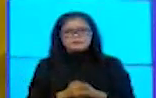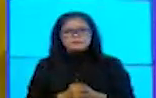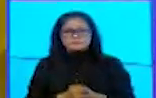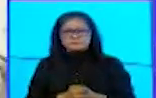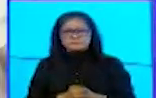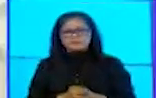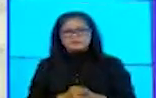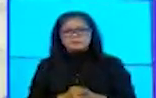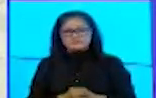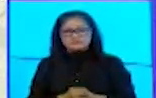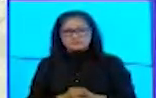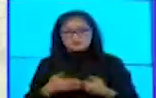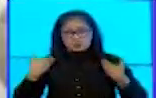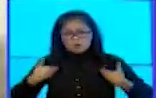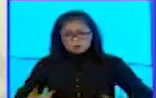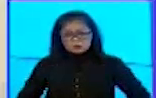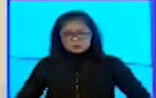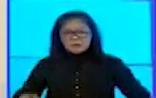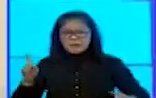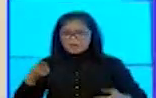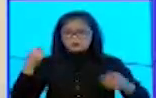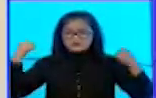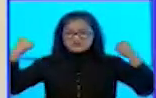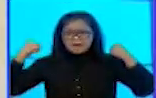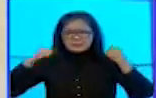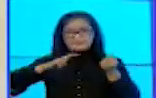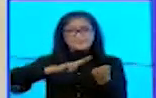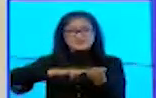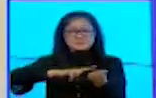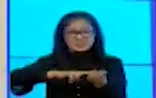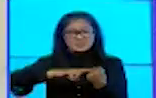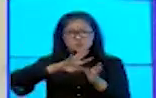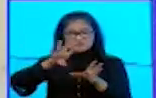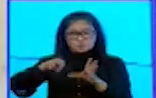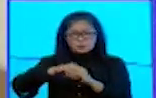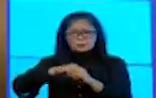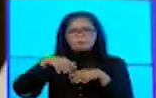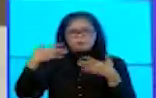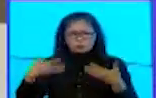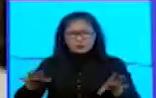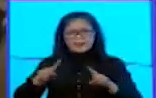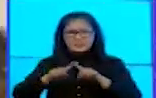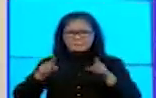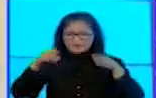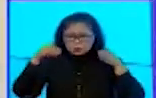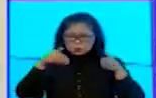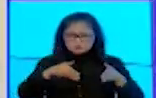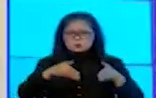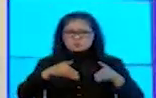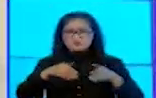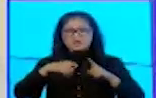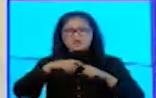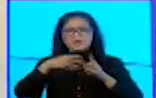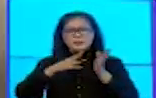pasien kanker harus dalam kondisi baik, pasien kanker yang bisa mengikuti vaksinasi COVID-19 hanya pasien kanker yang tidak sedang dalam menjalani